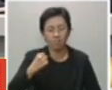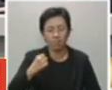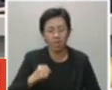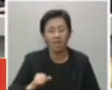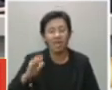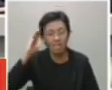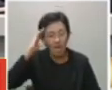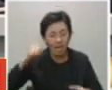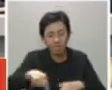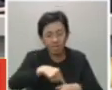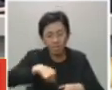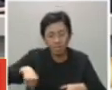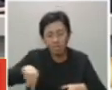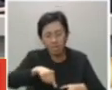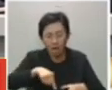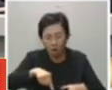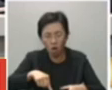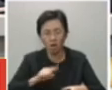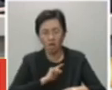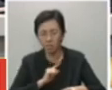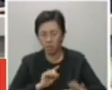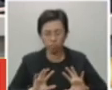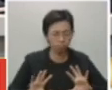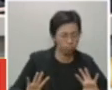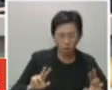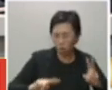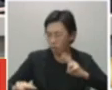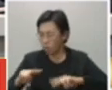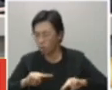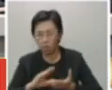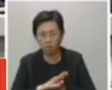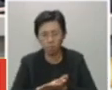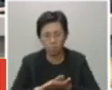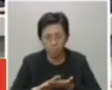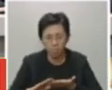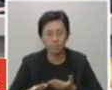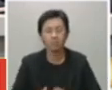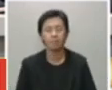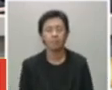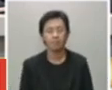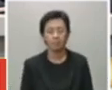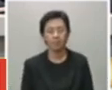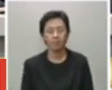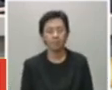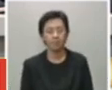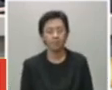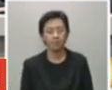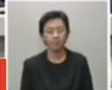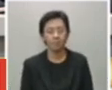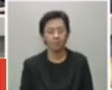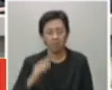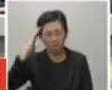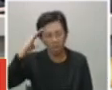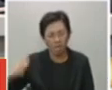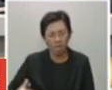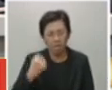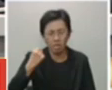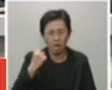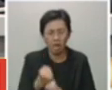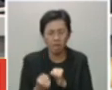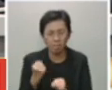พลของกองทัพเข้ามารักษาความสงบเรียบร้อยกับประเทศท่านยึดอำนาจมาหลายปี